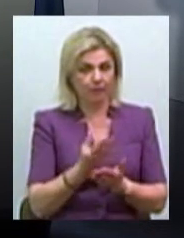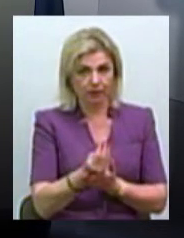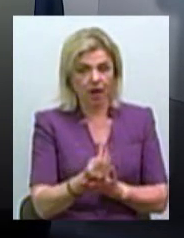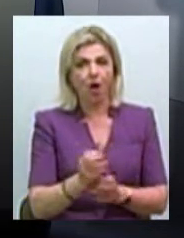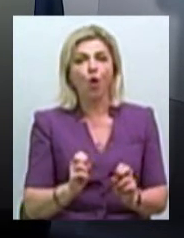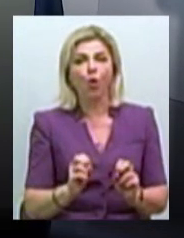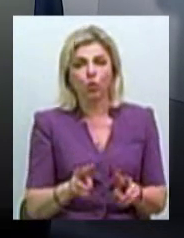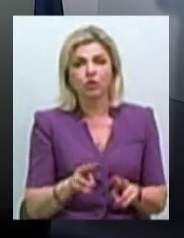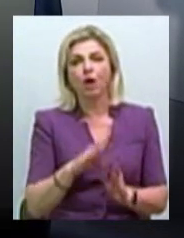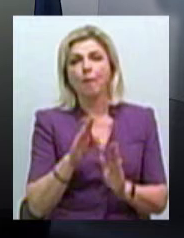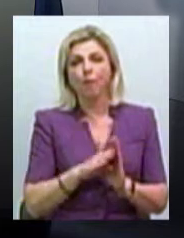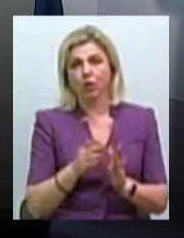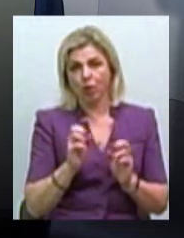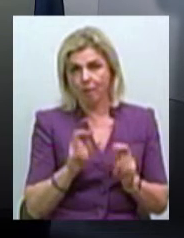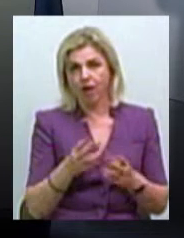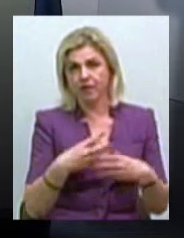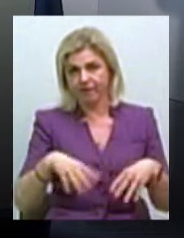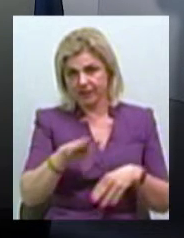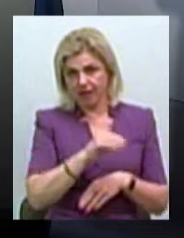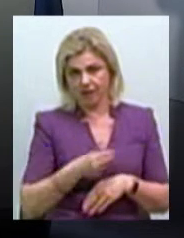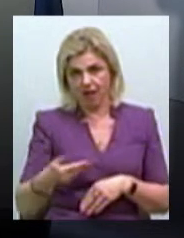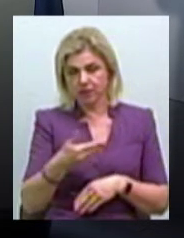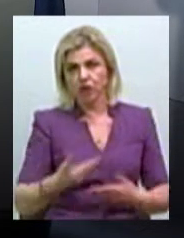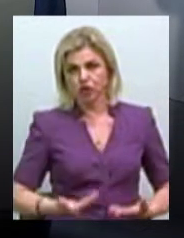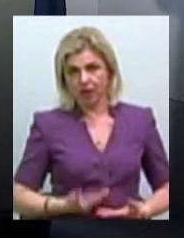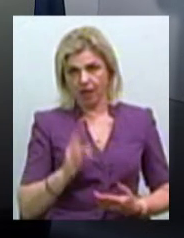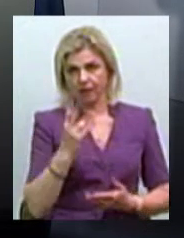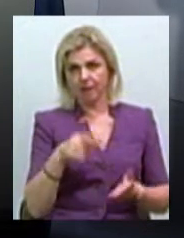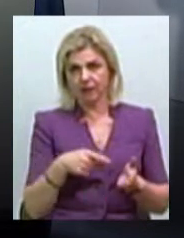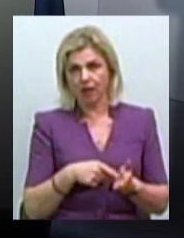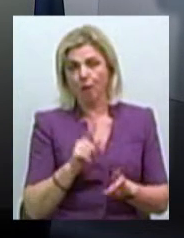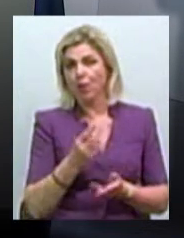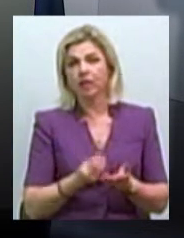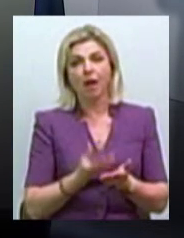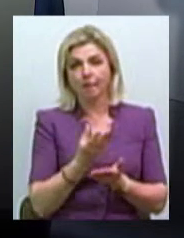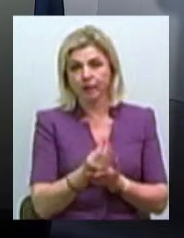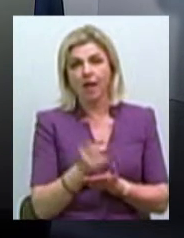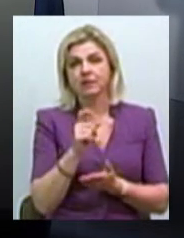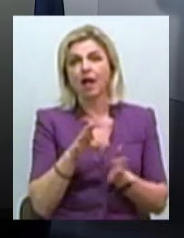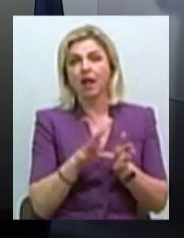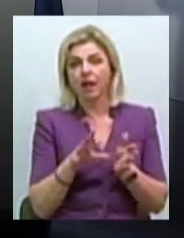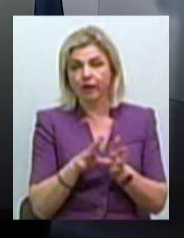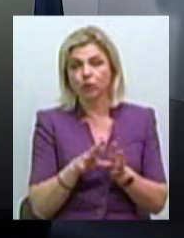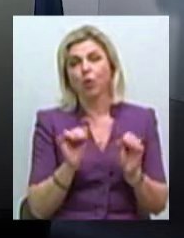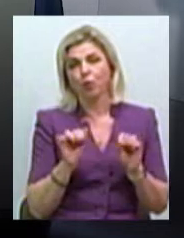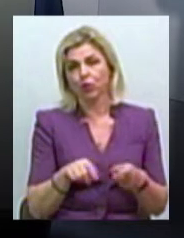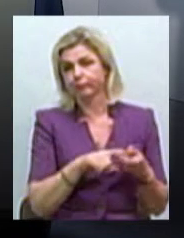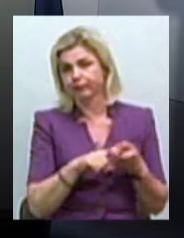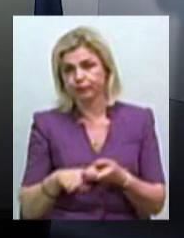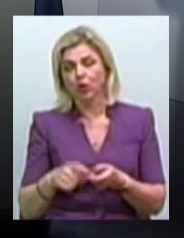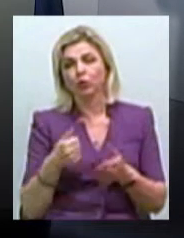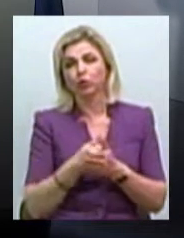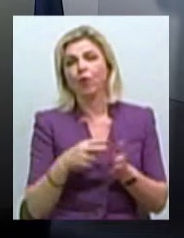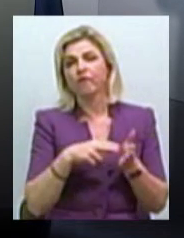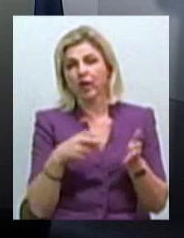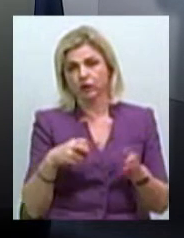під загрозу всіх нас, всіх жителів міста Миколаєва, тому що несплата за електроенергію може призвести до